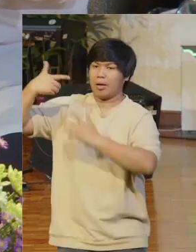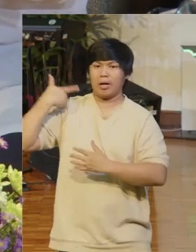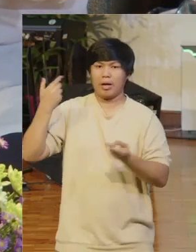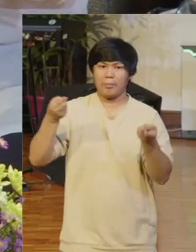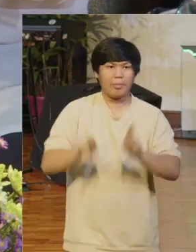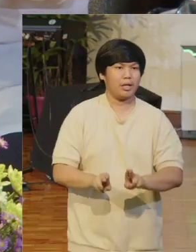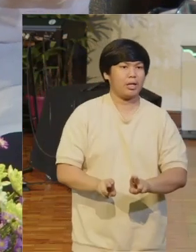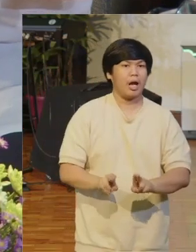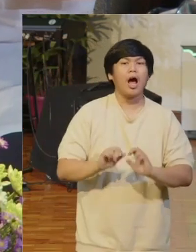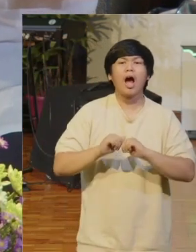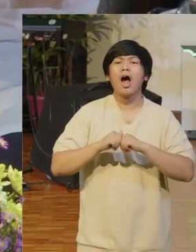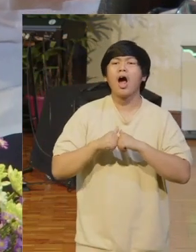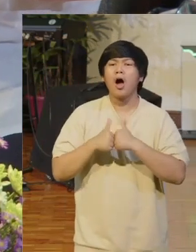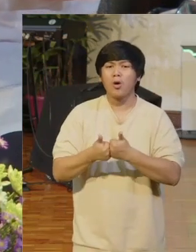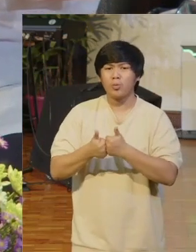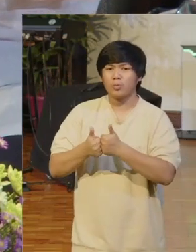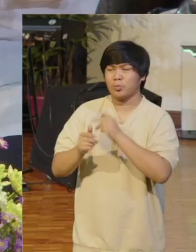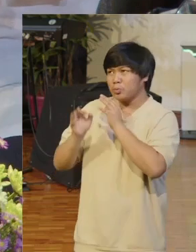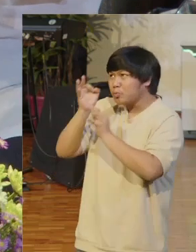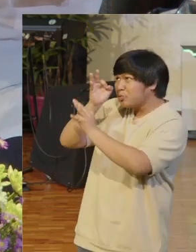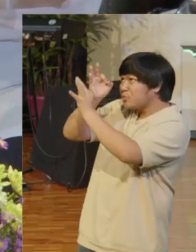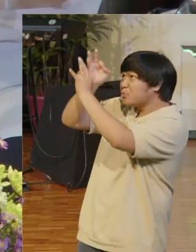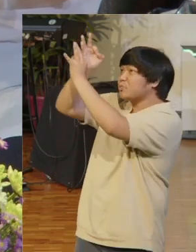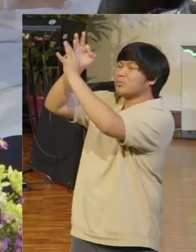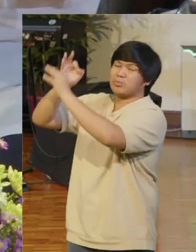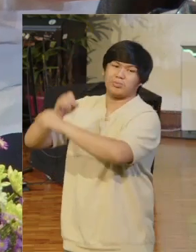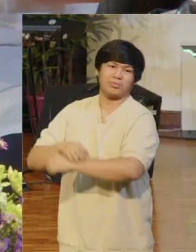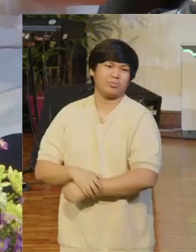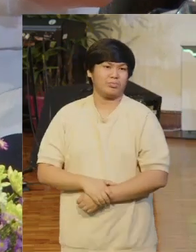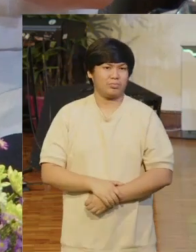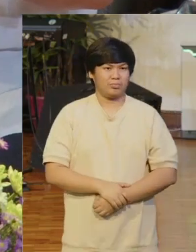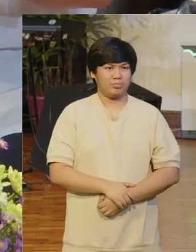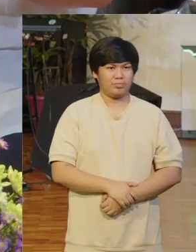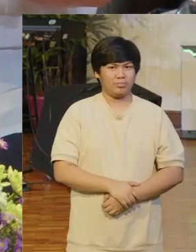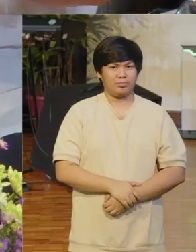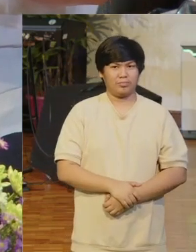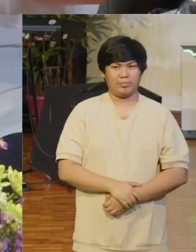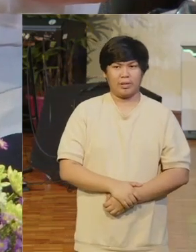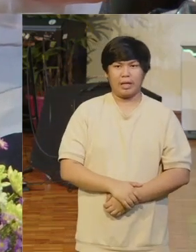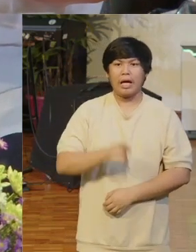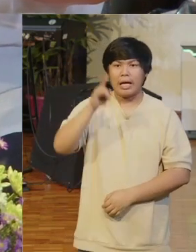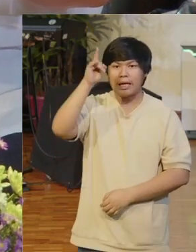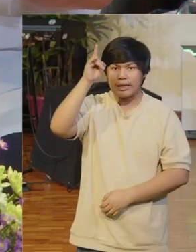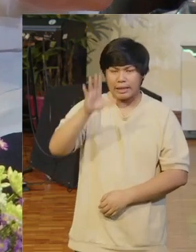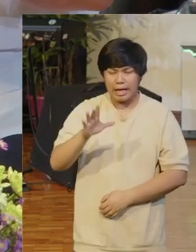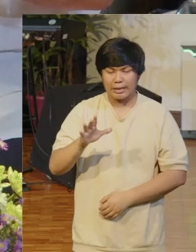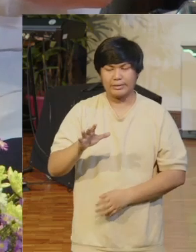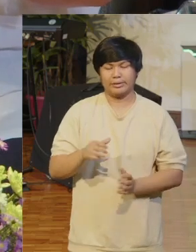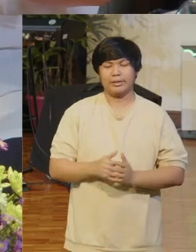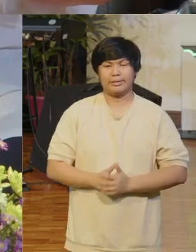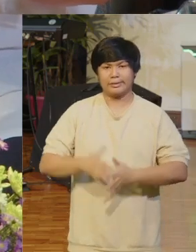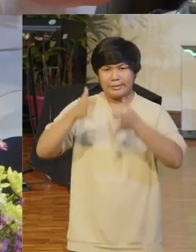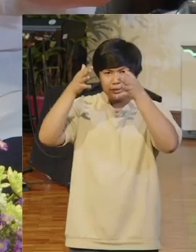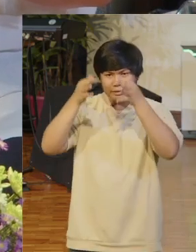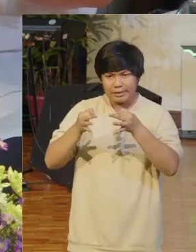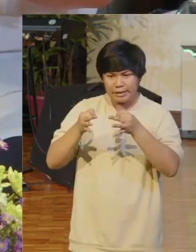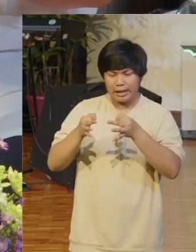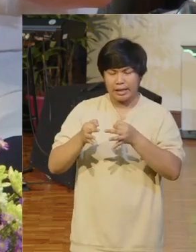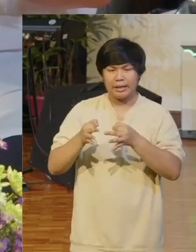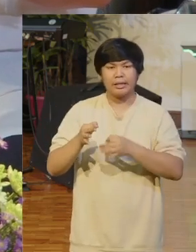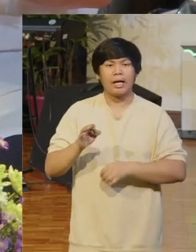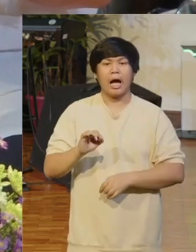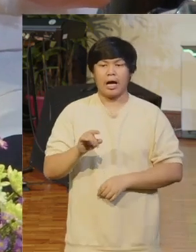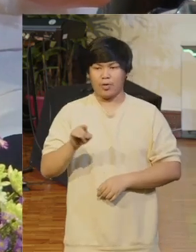dito, Ephesians 1:4 and 5. Even as He chose us in Him before